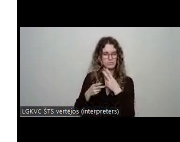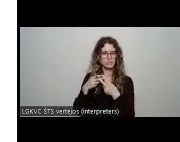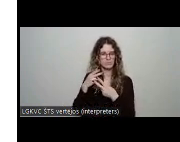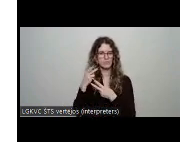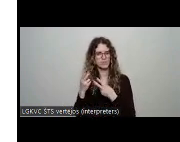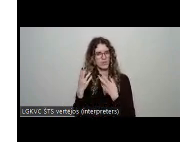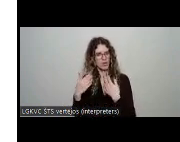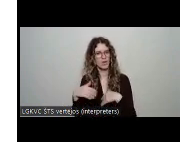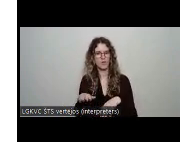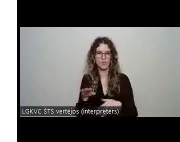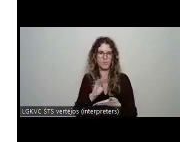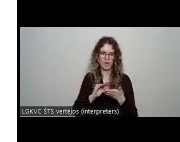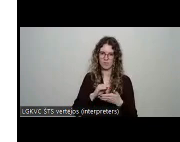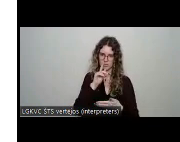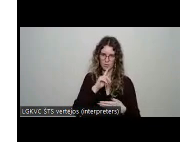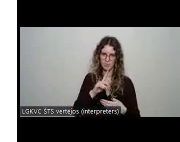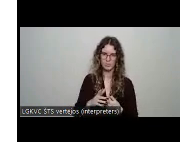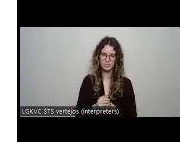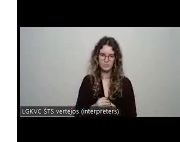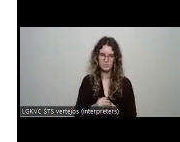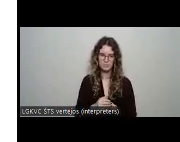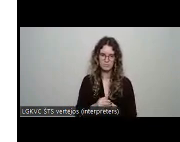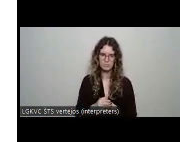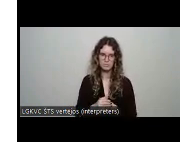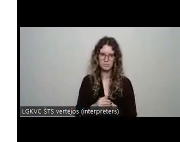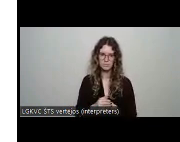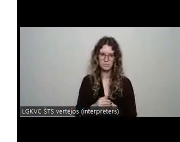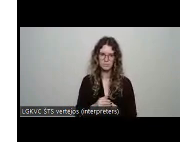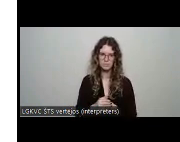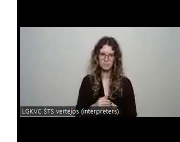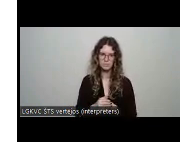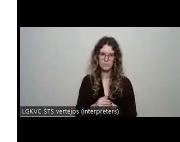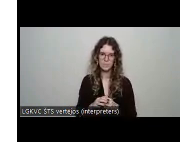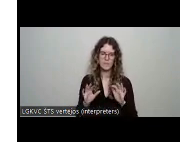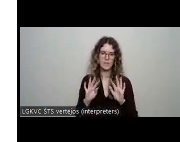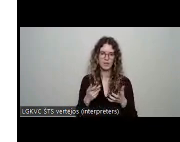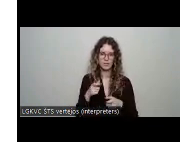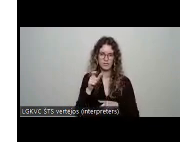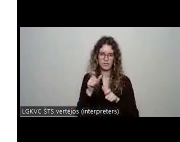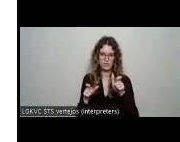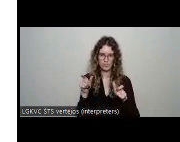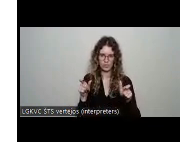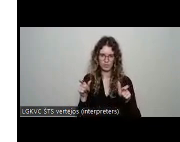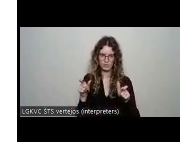pasimokyta. Ir netgi jeigu žmonės yra patyrę